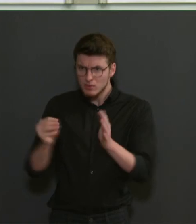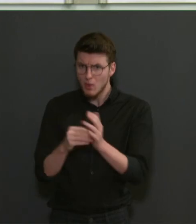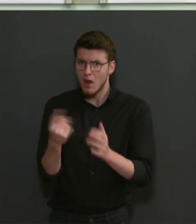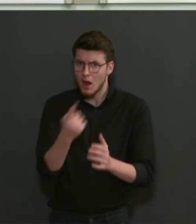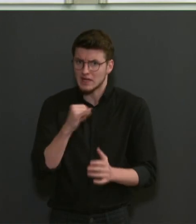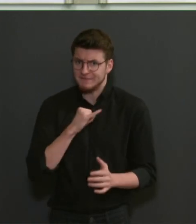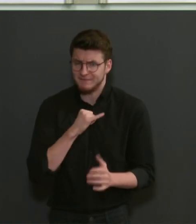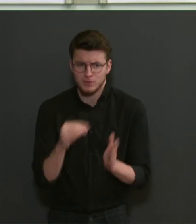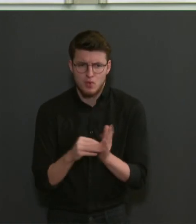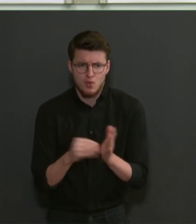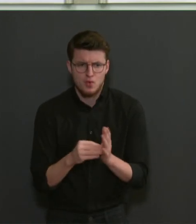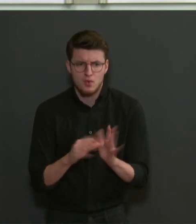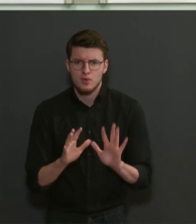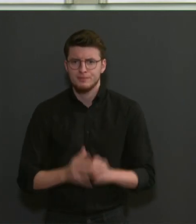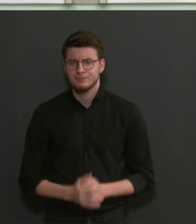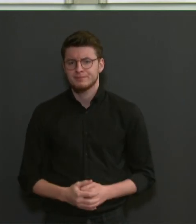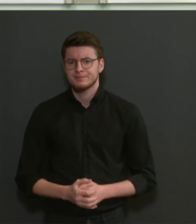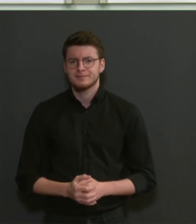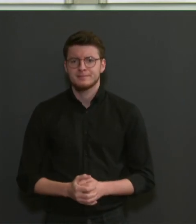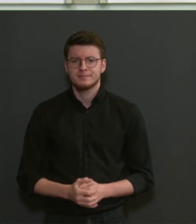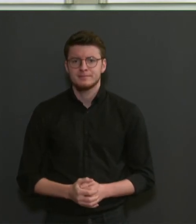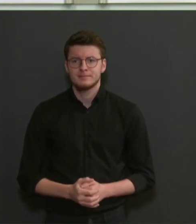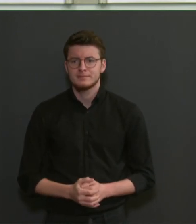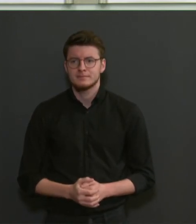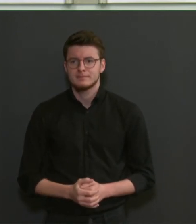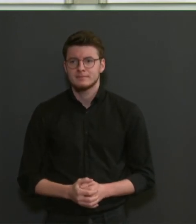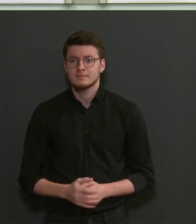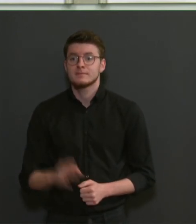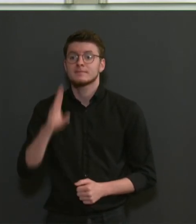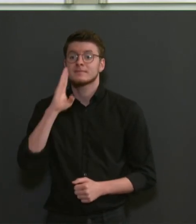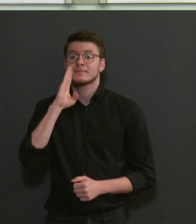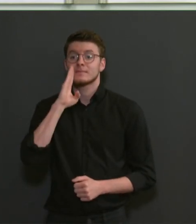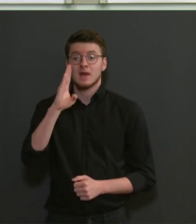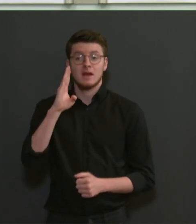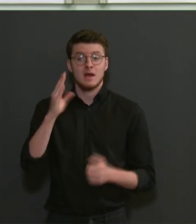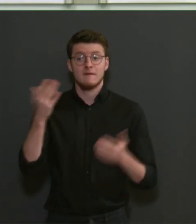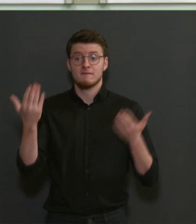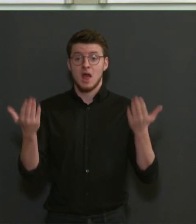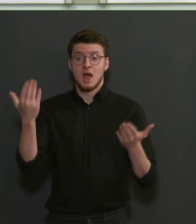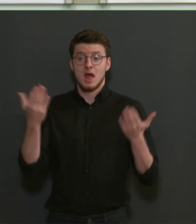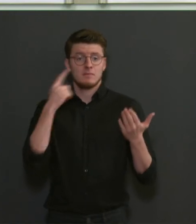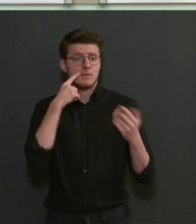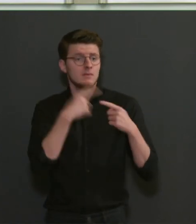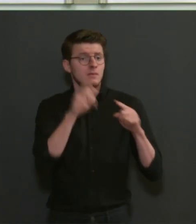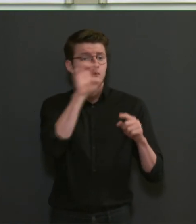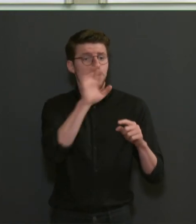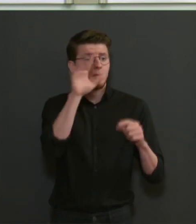De besmettingsgraad in België is nog steeds bij de hoogste in Europa, samen met Tsjechië.